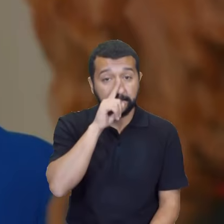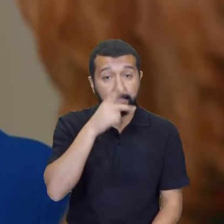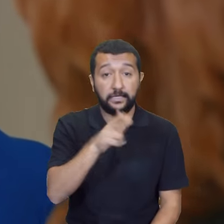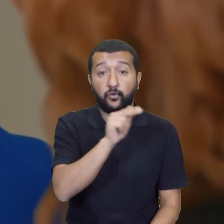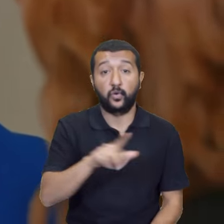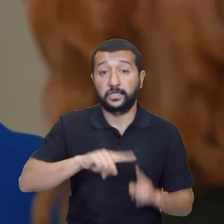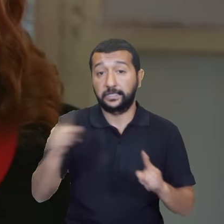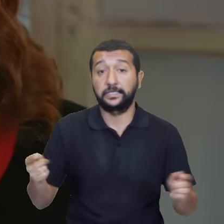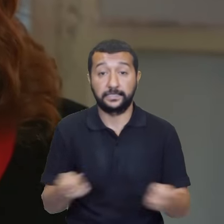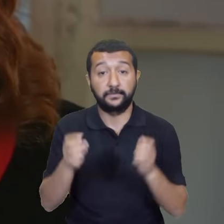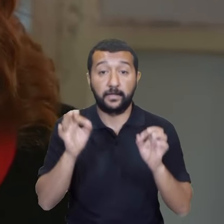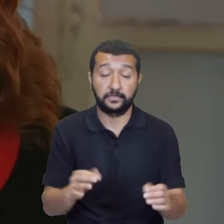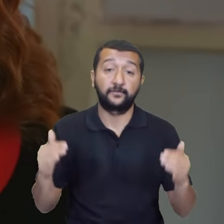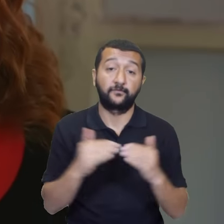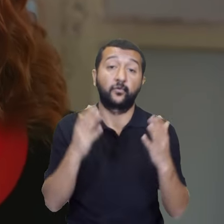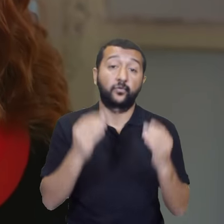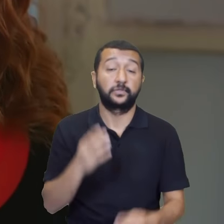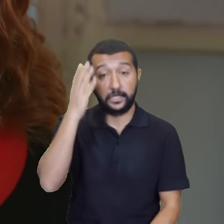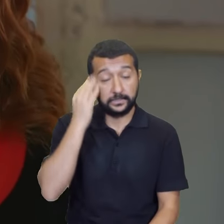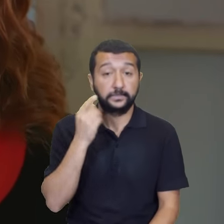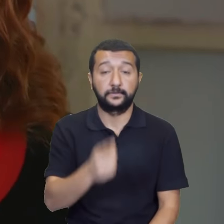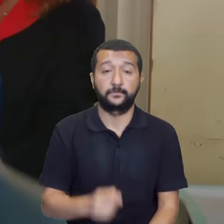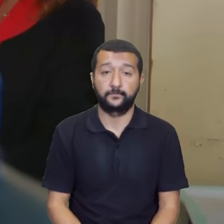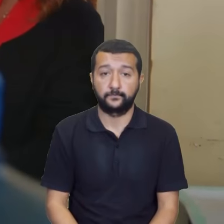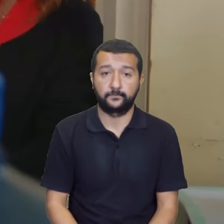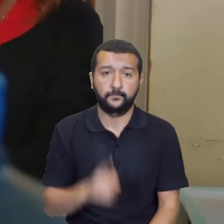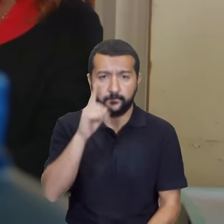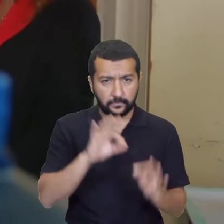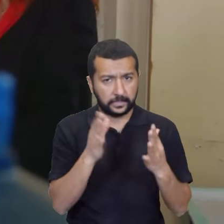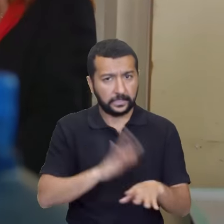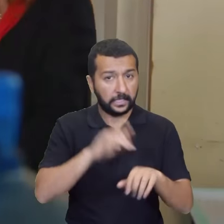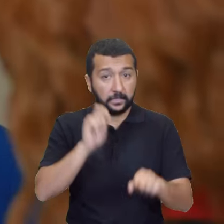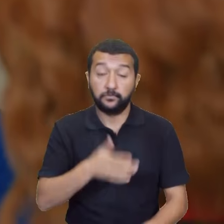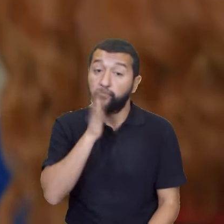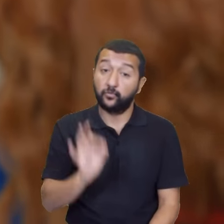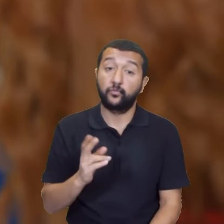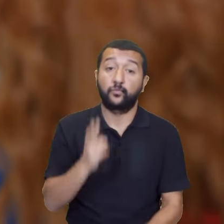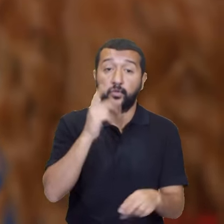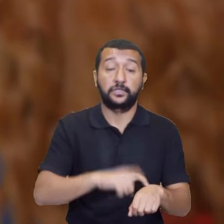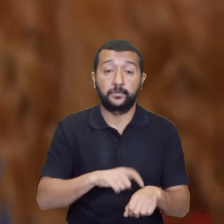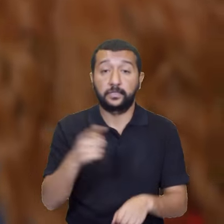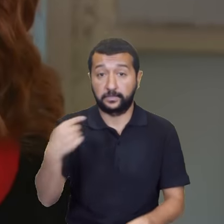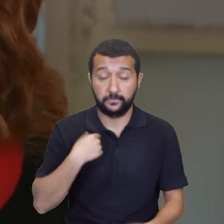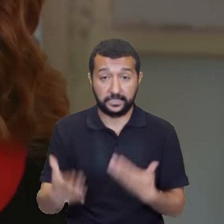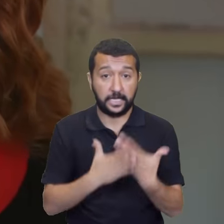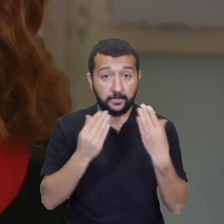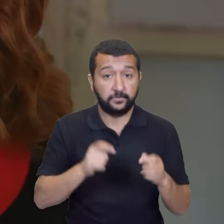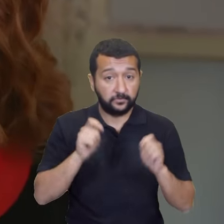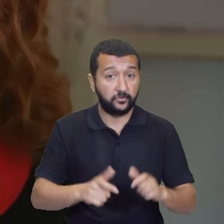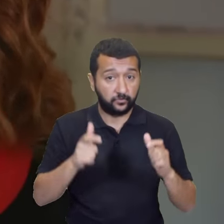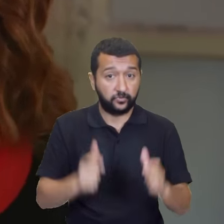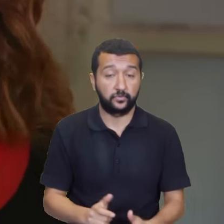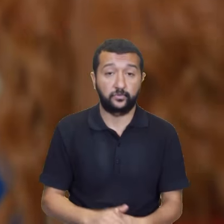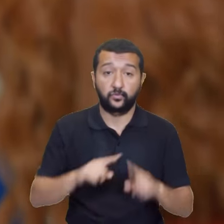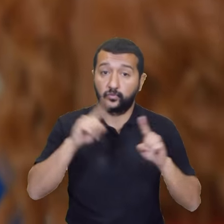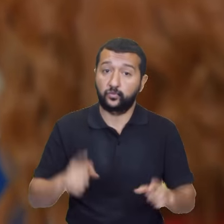2017'ye kadar çalışırsam anca fit oluruz, anlayacağın. Allah, ne yapacağız bilmiyorum ki. Yani boş zamanlarında gelip bana mı yardım etsen burada ya?